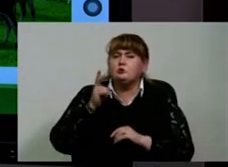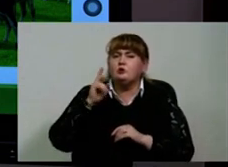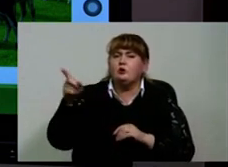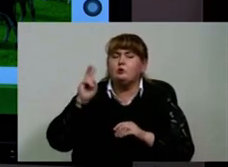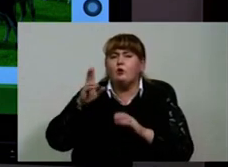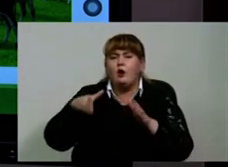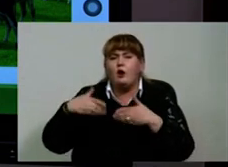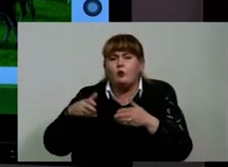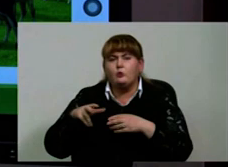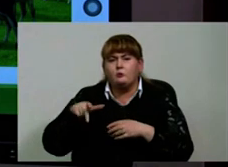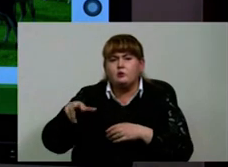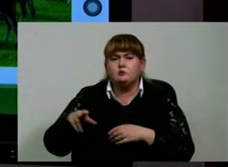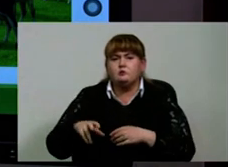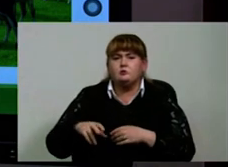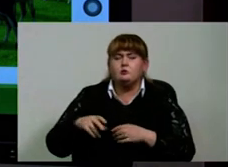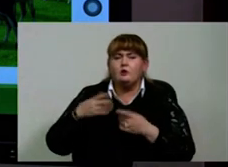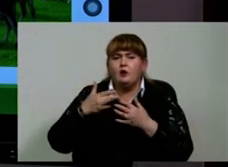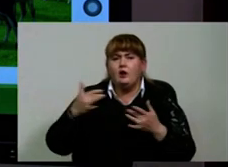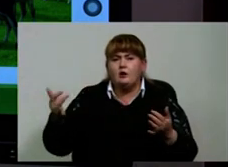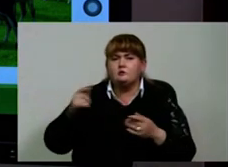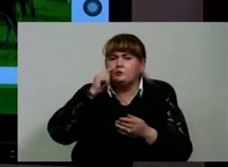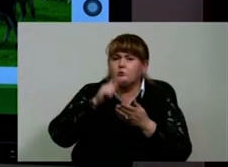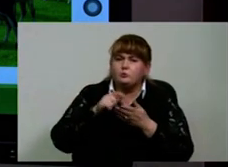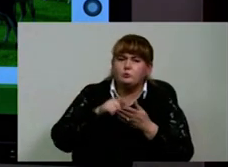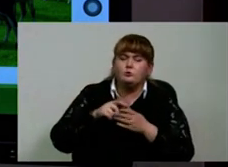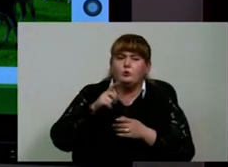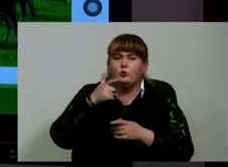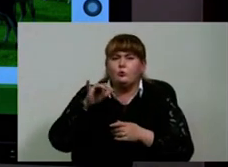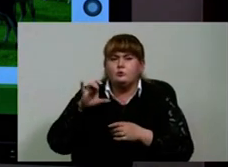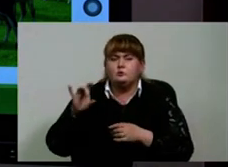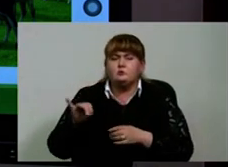огород пойдет, свинота разная, куры, гуси.